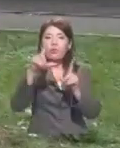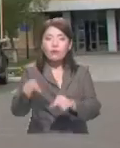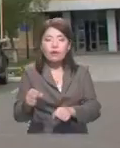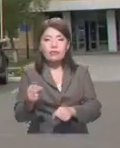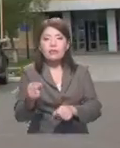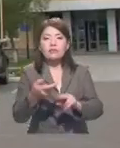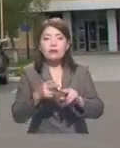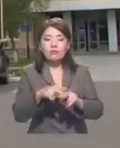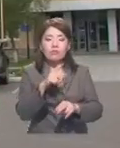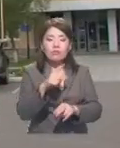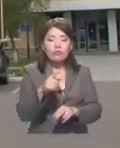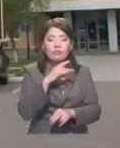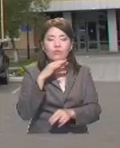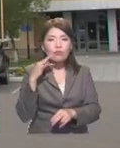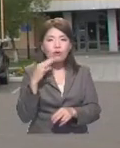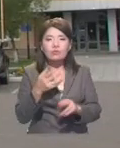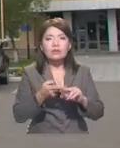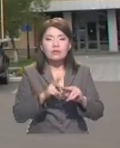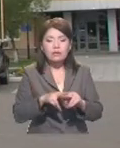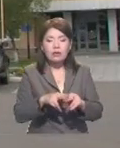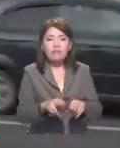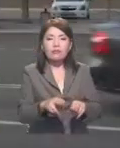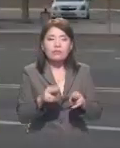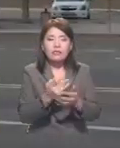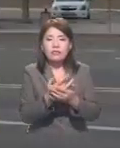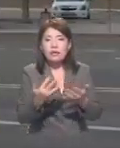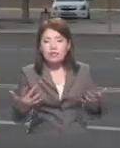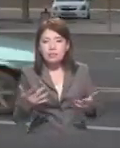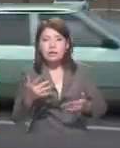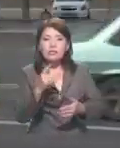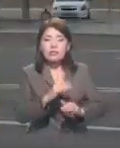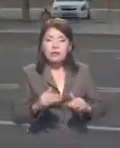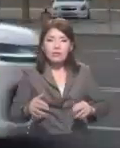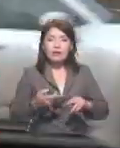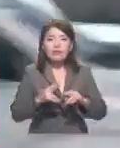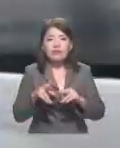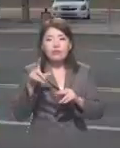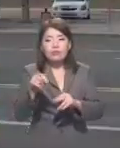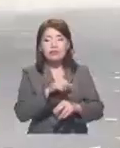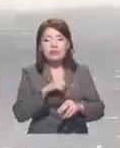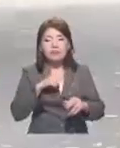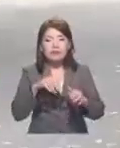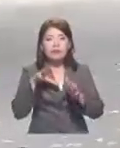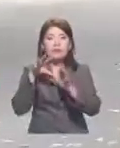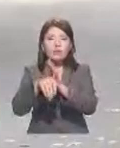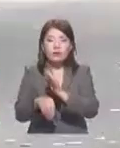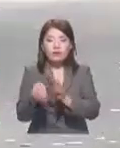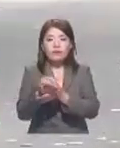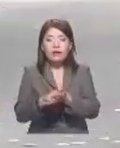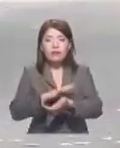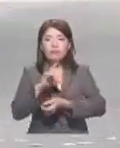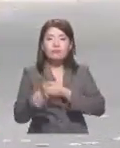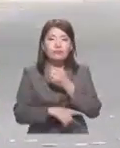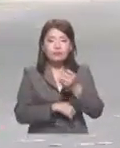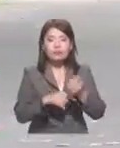қиылған, құнсыз мишенге айналып, оққа ұшқан ұлдардың тағдыры содырлардың қолжаулығына айналып, апта сайын талақ